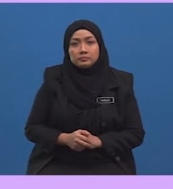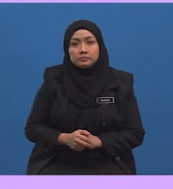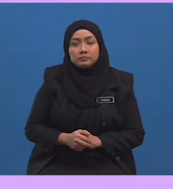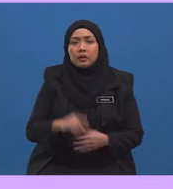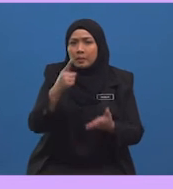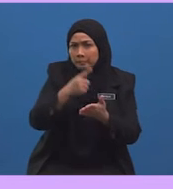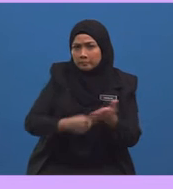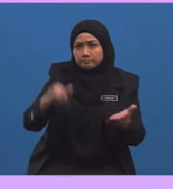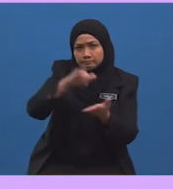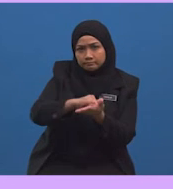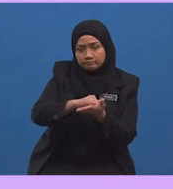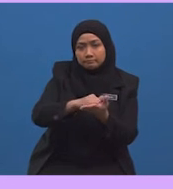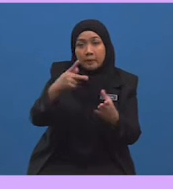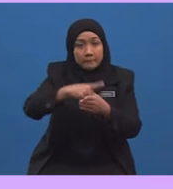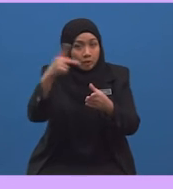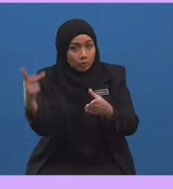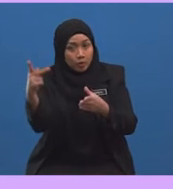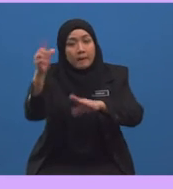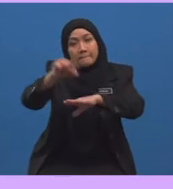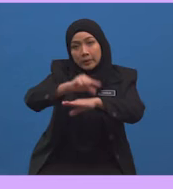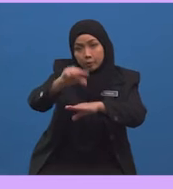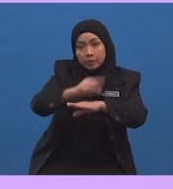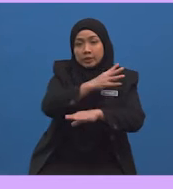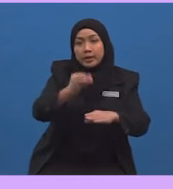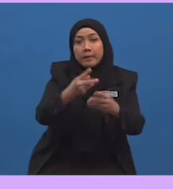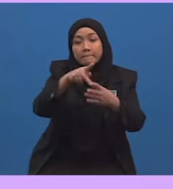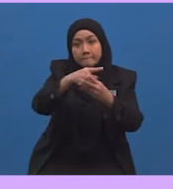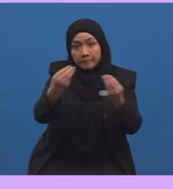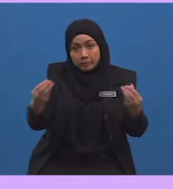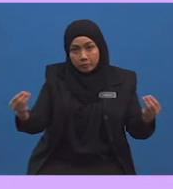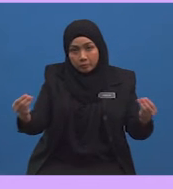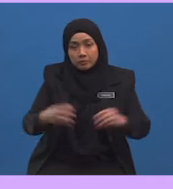Apa itu pengeluar, pengguna dan pengurai?